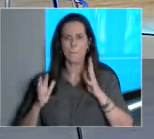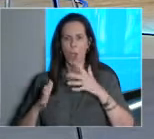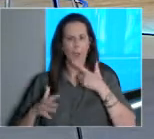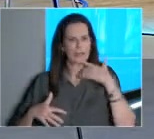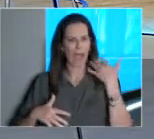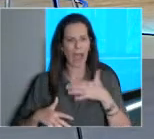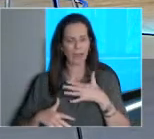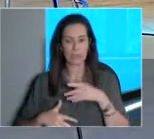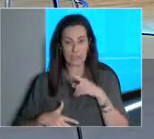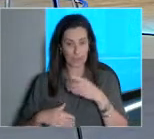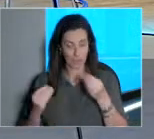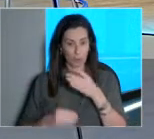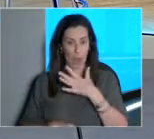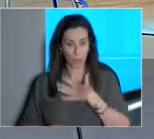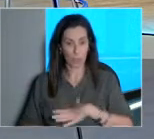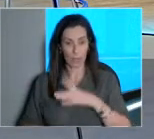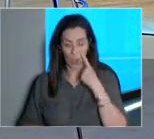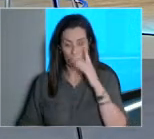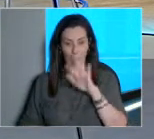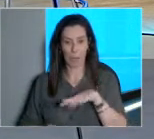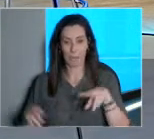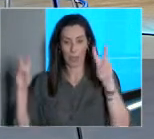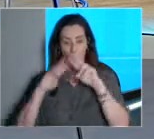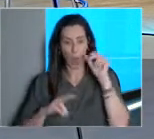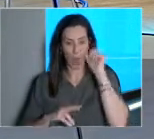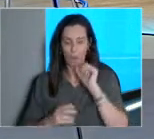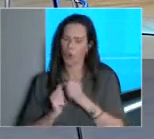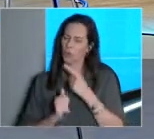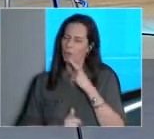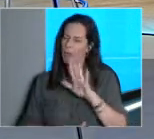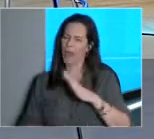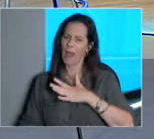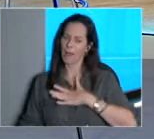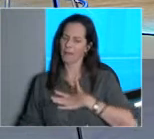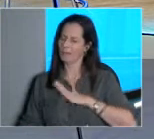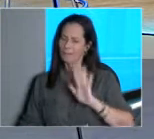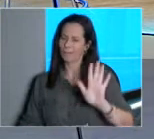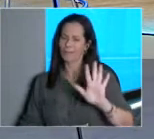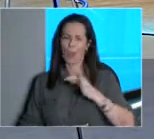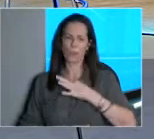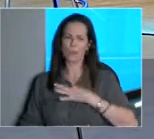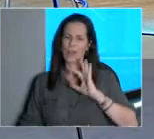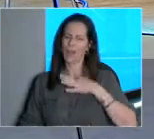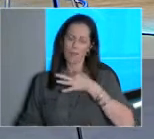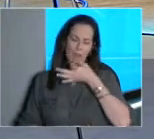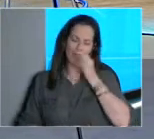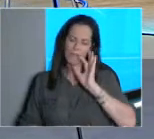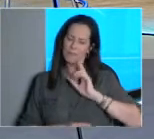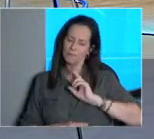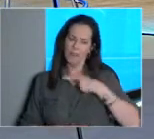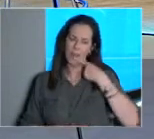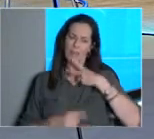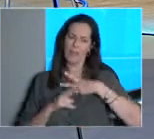חריף ובוטה, זה משהו שהיית רוצה לראות גם בקמפיין שלך, או שאת אומרת, אנחנו ממלכתיים, אנחנו לא נכנסים לזירת ההתגוששות